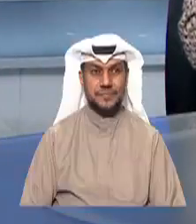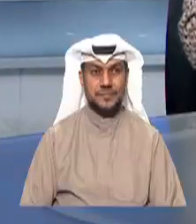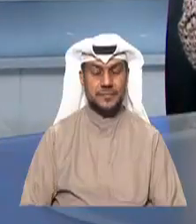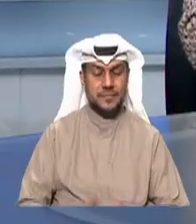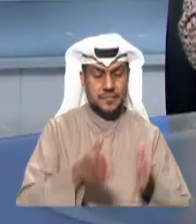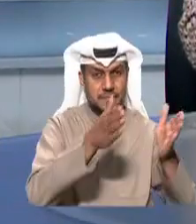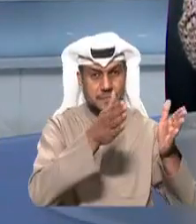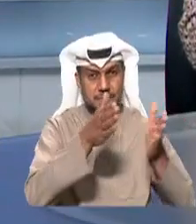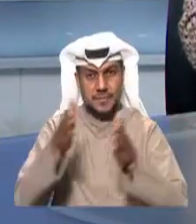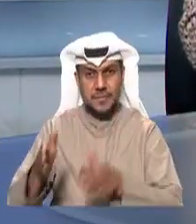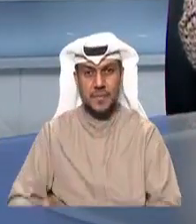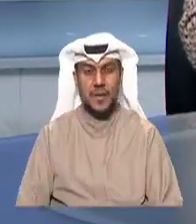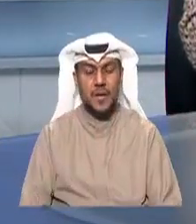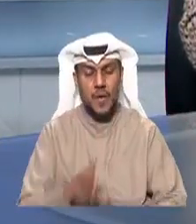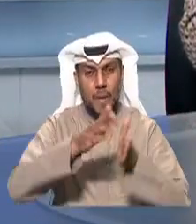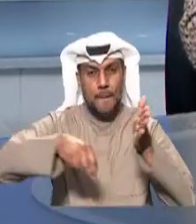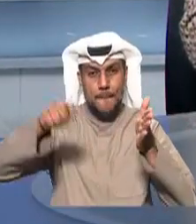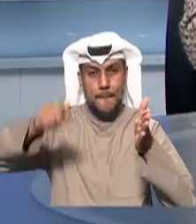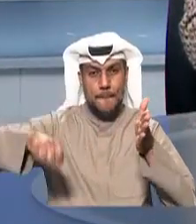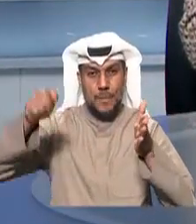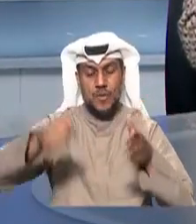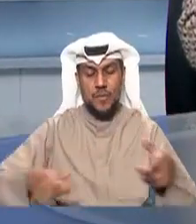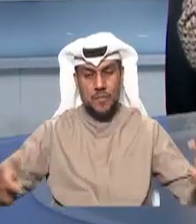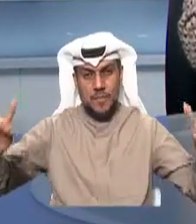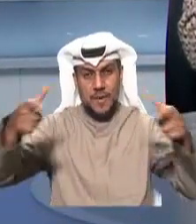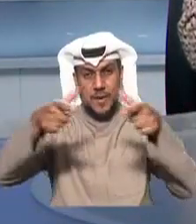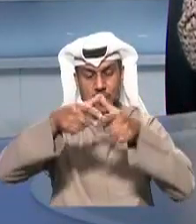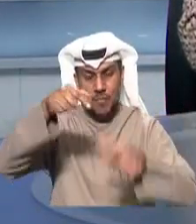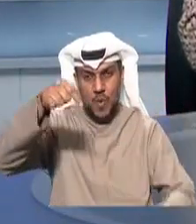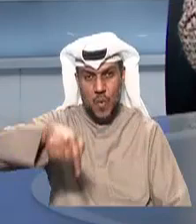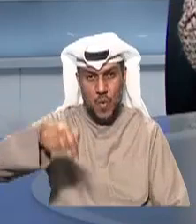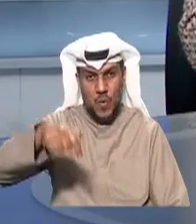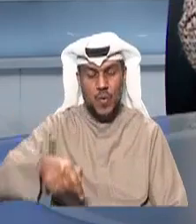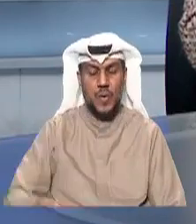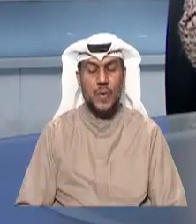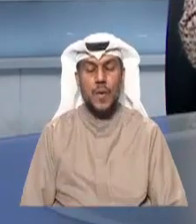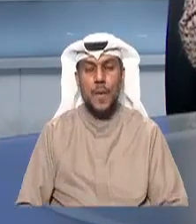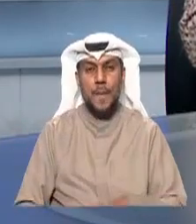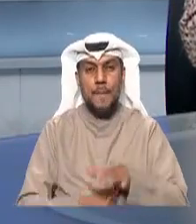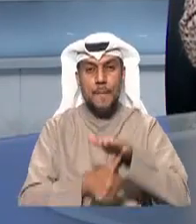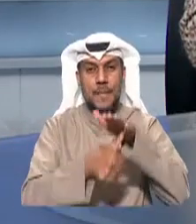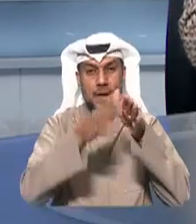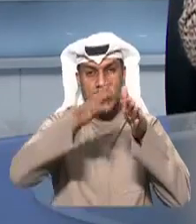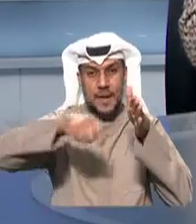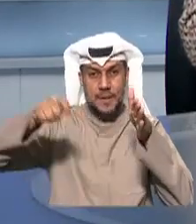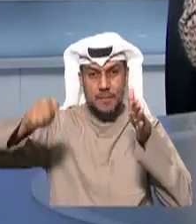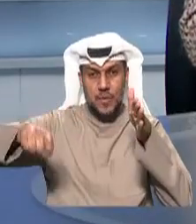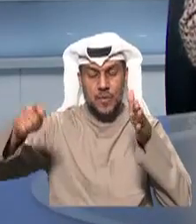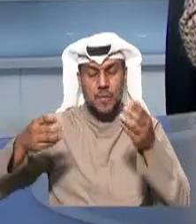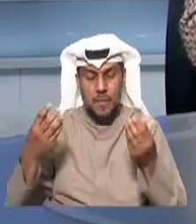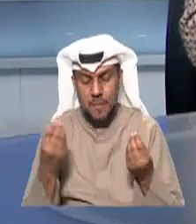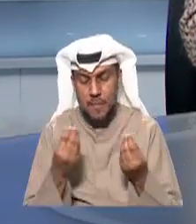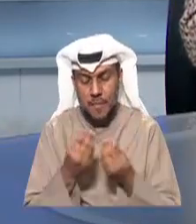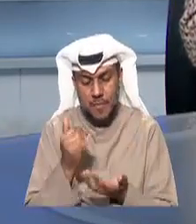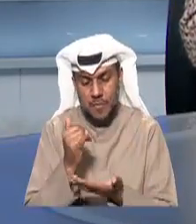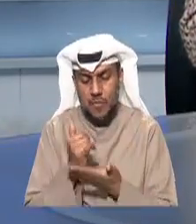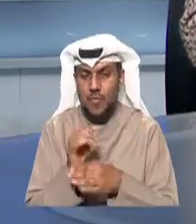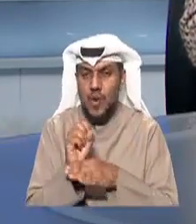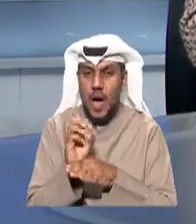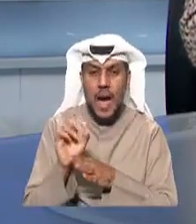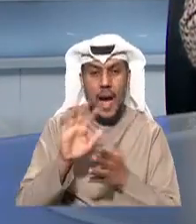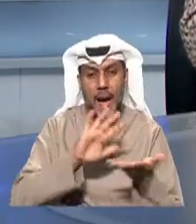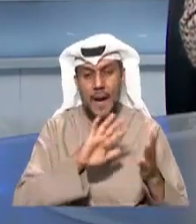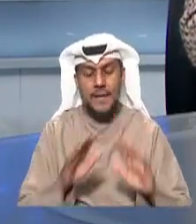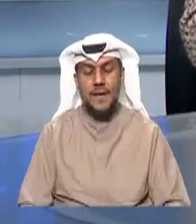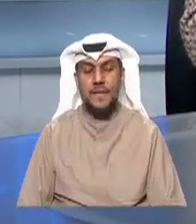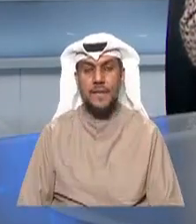وافق مجلس الأمة في جلسته الخاصة اليوم برئاسة رئيس المجلس مرزوق علي الغانم على 8 توصيات تقدم